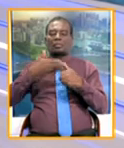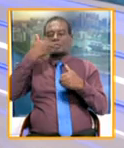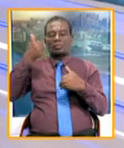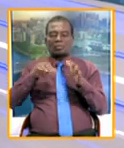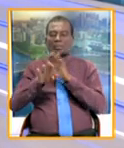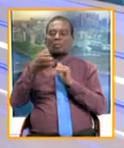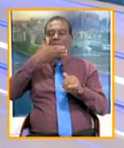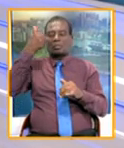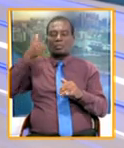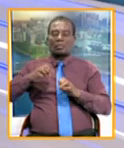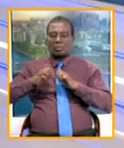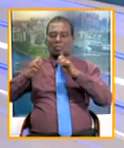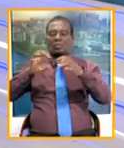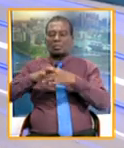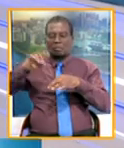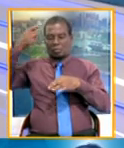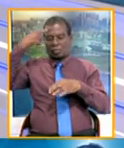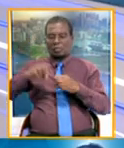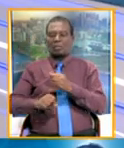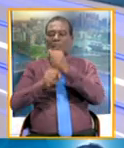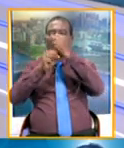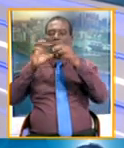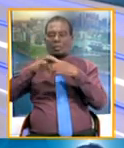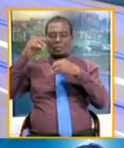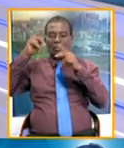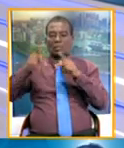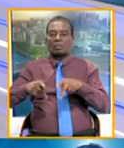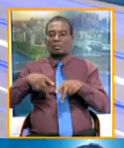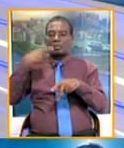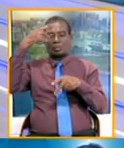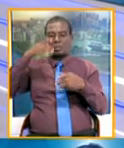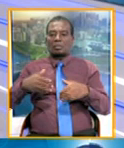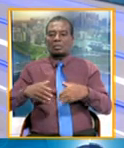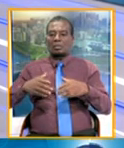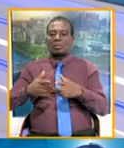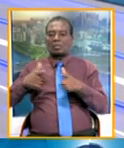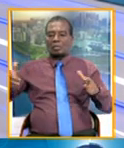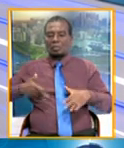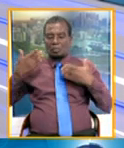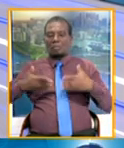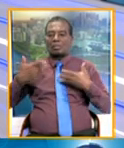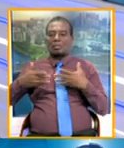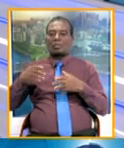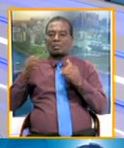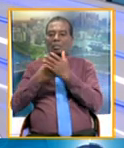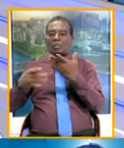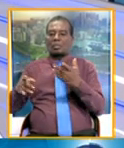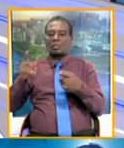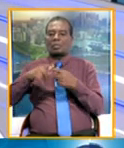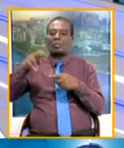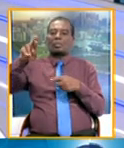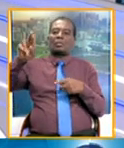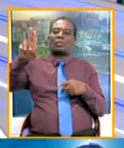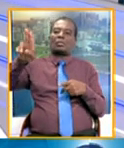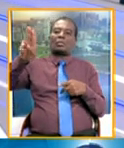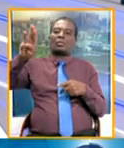mieux. Les efforts de l'État sont soutenus par des individualités pour le grand bonheur des apprenants. À Rubino, par exemple, dans la